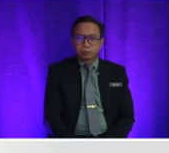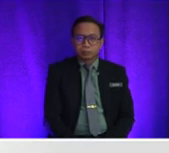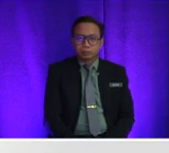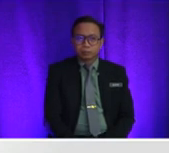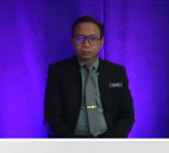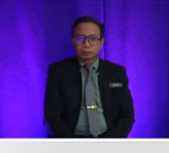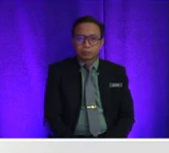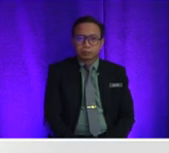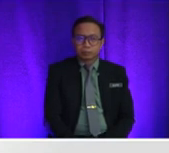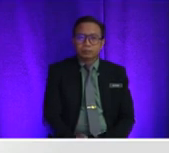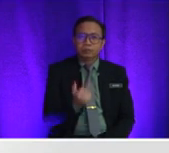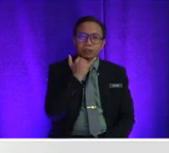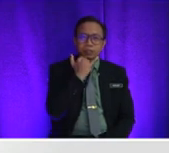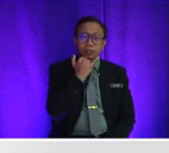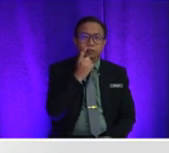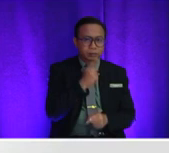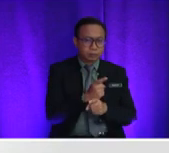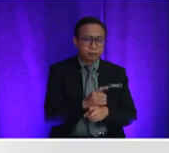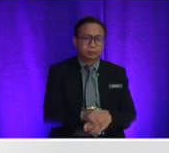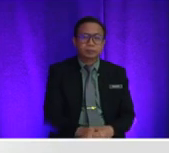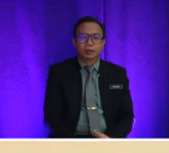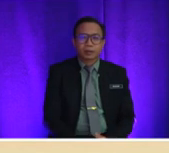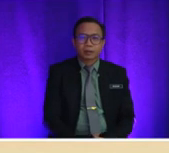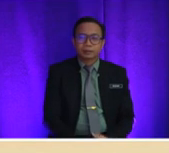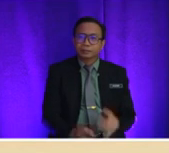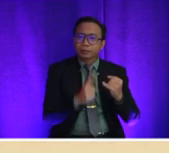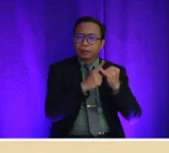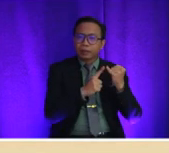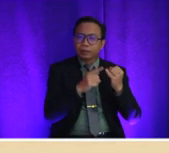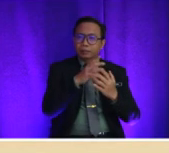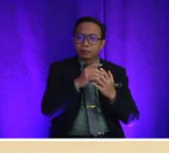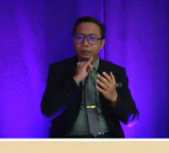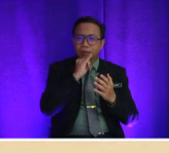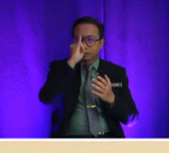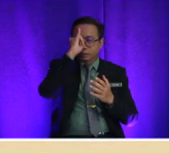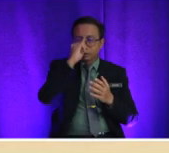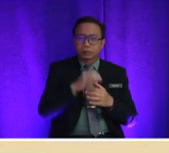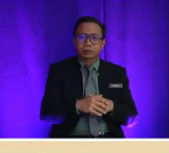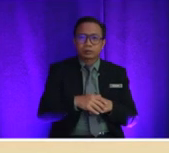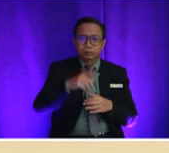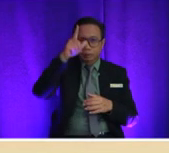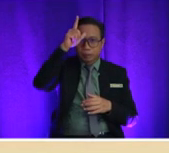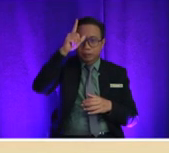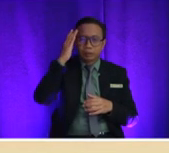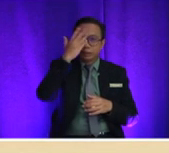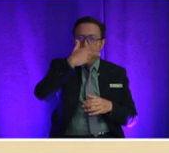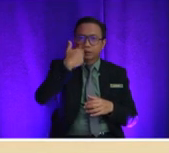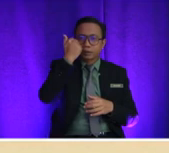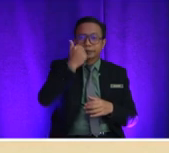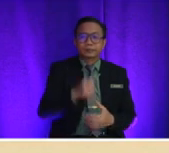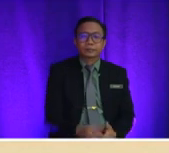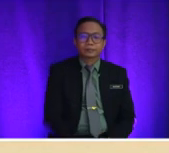Oke ini salah oke dan memilih induk jantan yang cantik oke Ini adalah